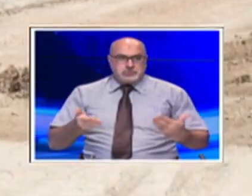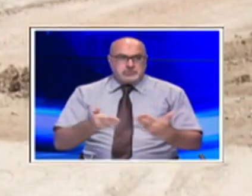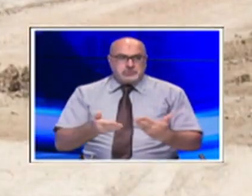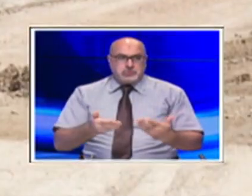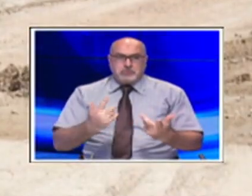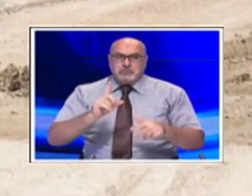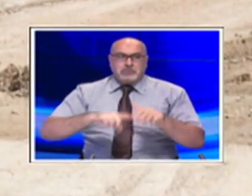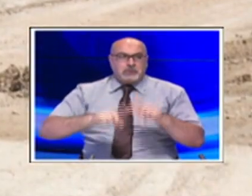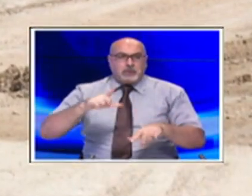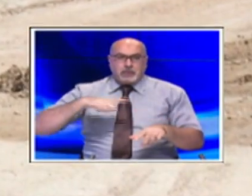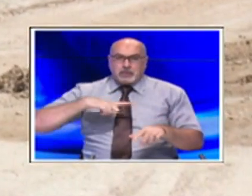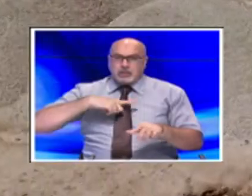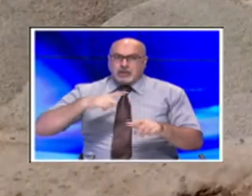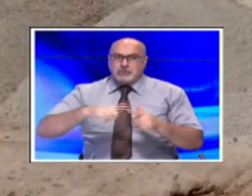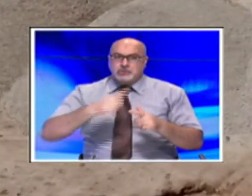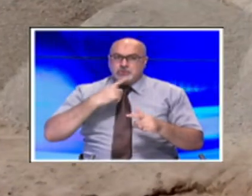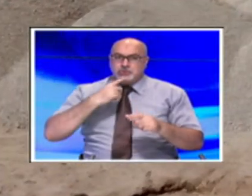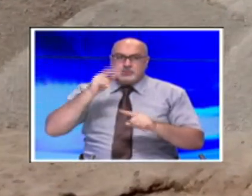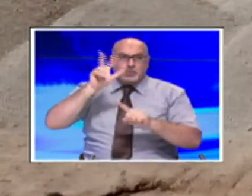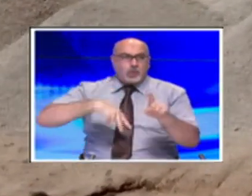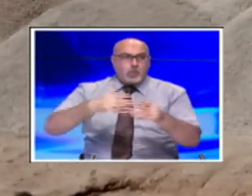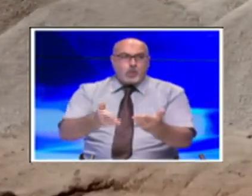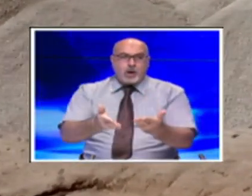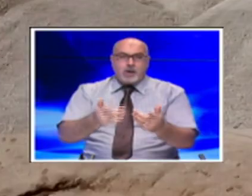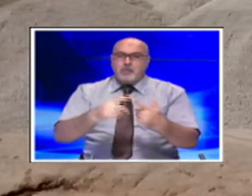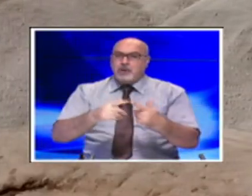التجهيزات والمعدات منذ ثلاثة أشهر.